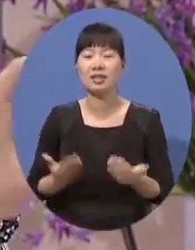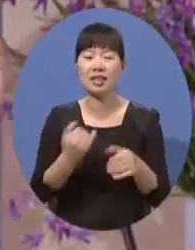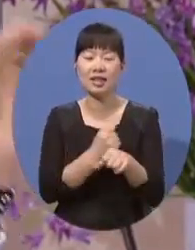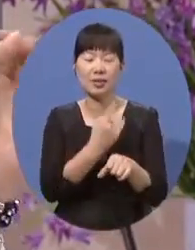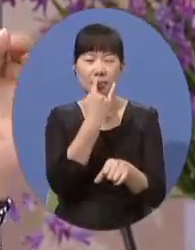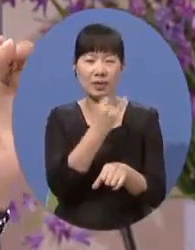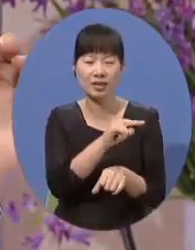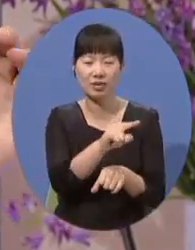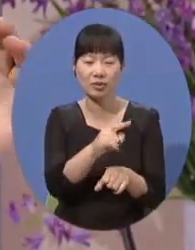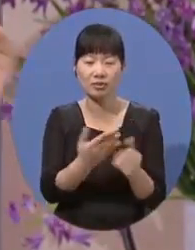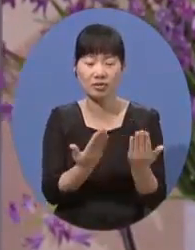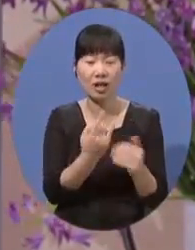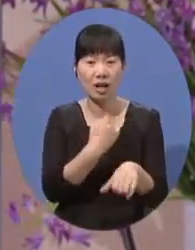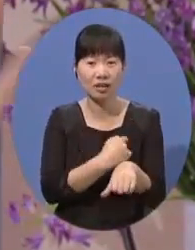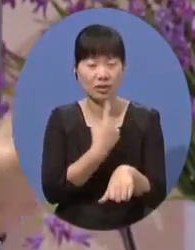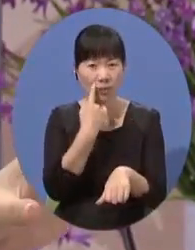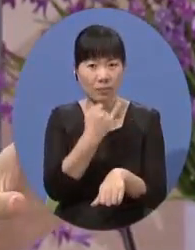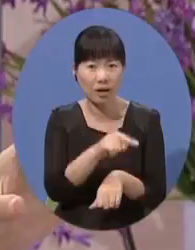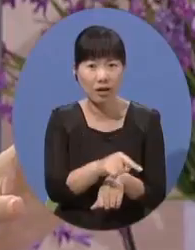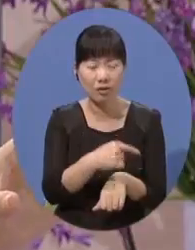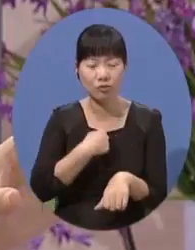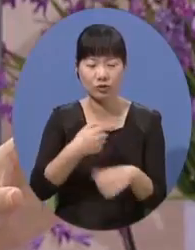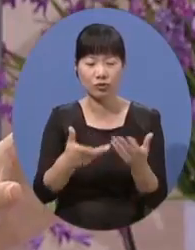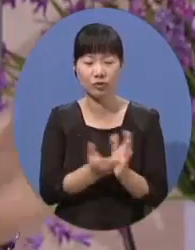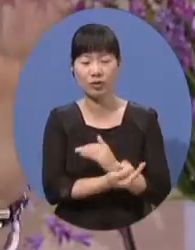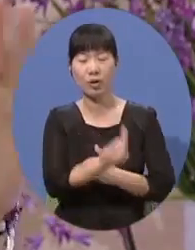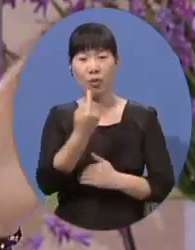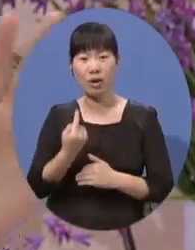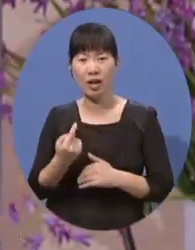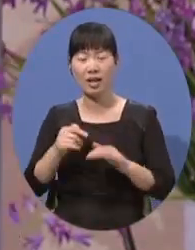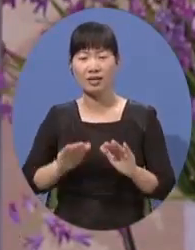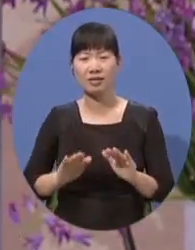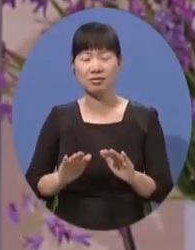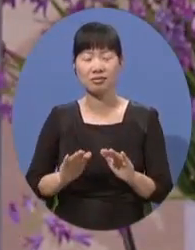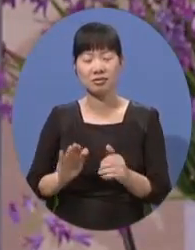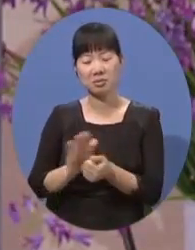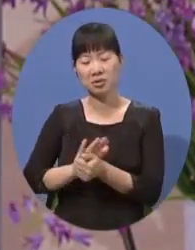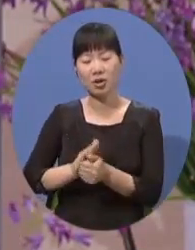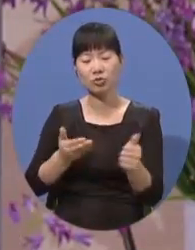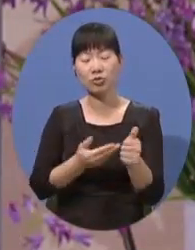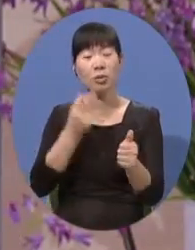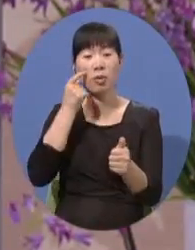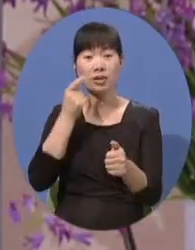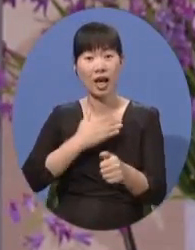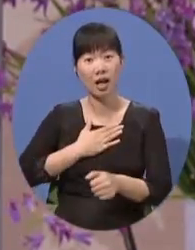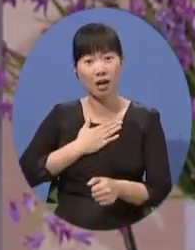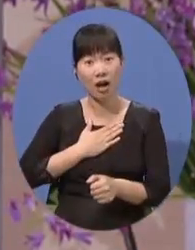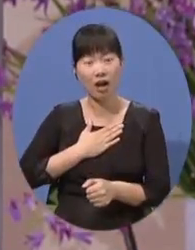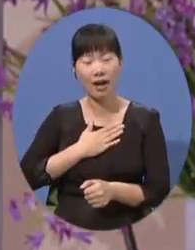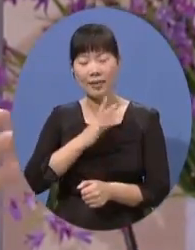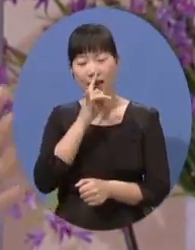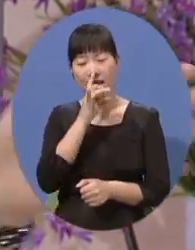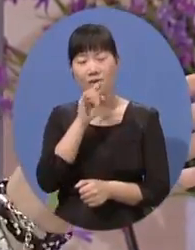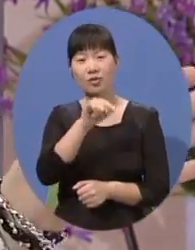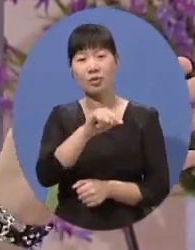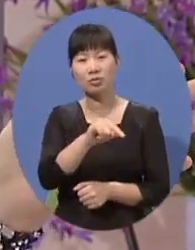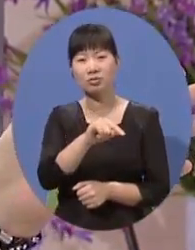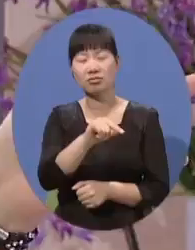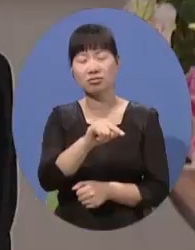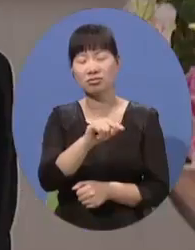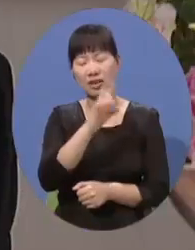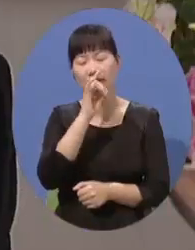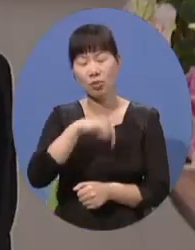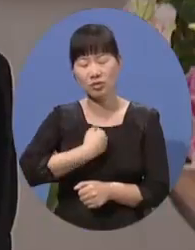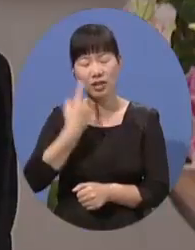엄마? 넌 일하는 엄마? 우리 그룹에 와도 이제 이런 뒤처리 못 해줄 거니까 이제 너는 끼워주질